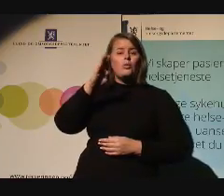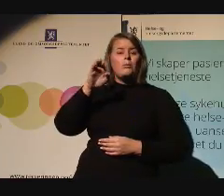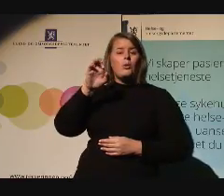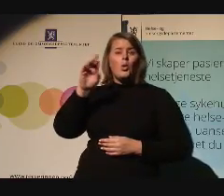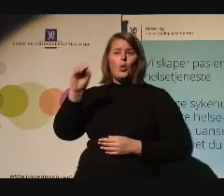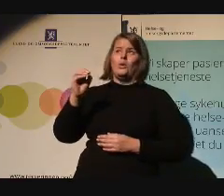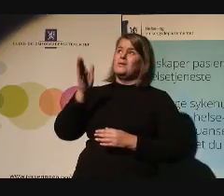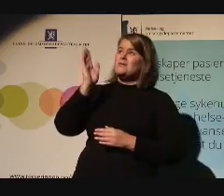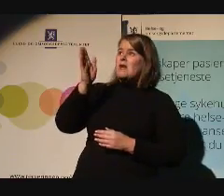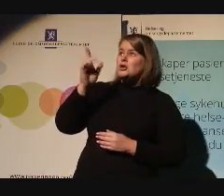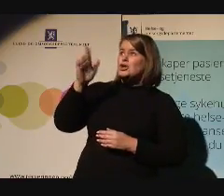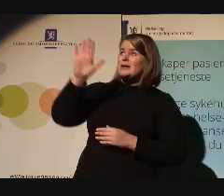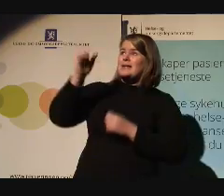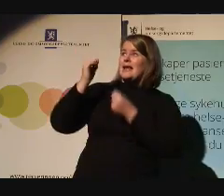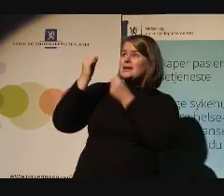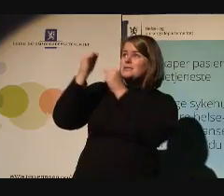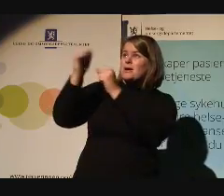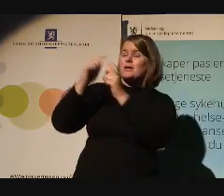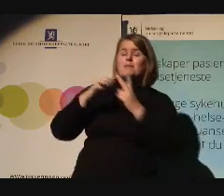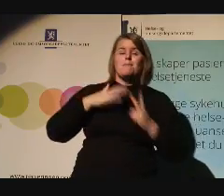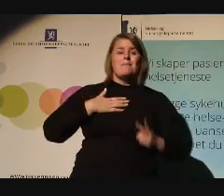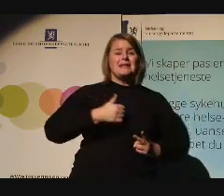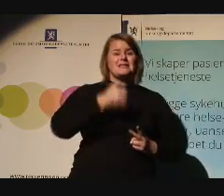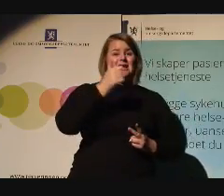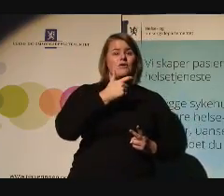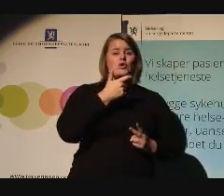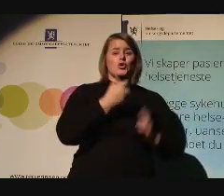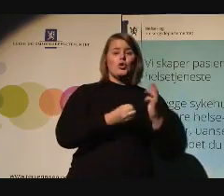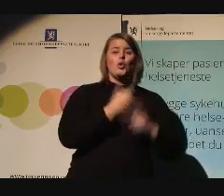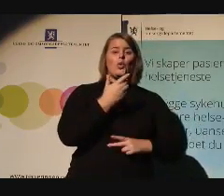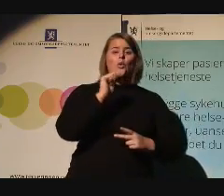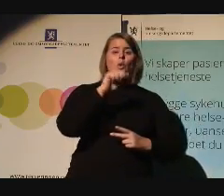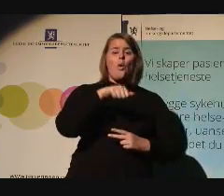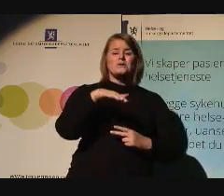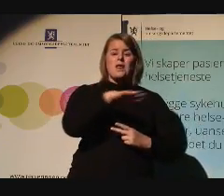engasjement, min sjef Gro Aasland for støtte,